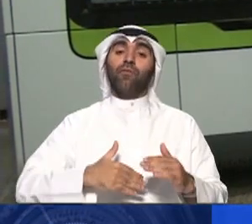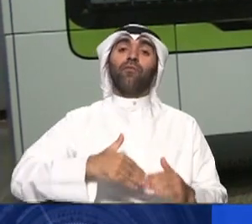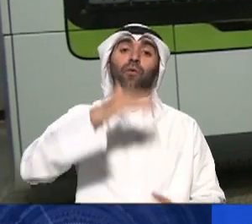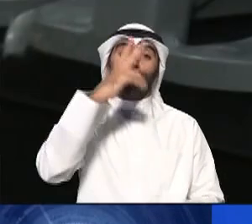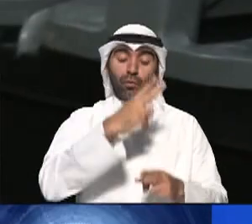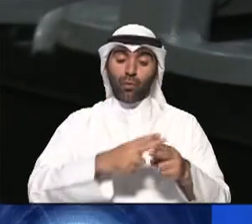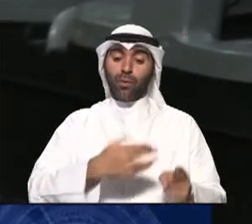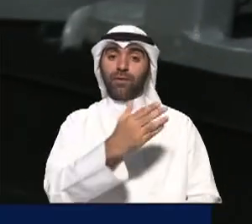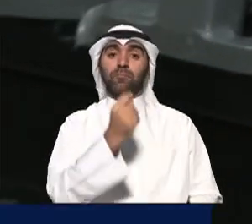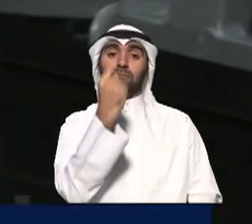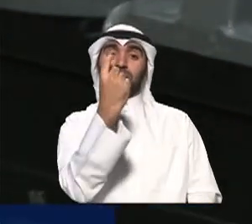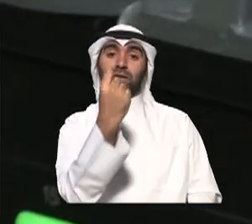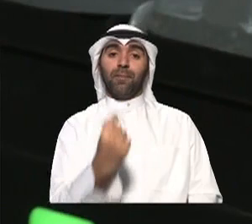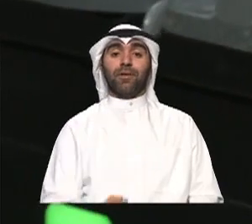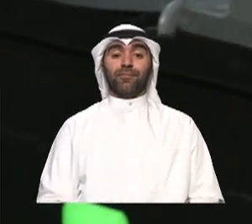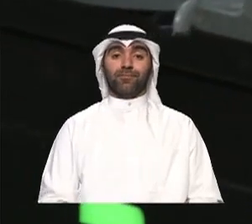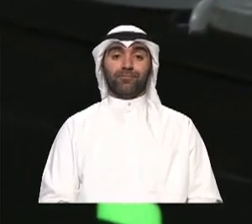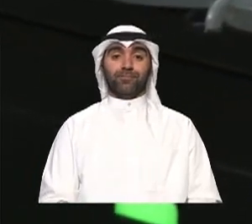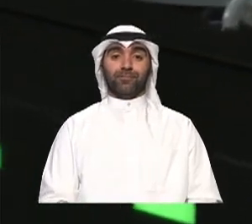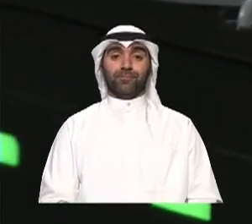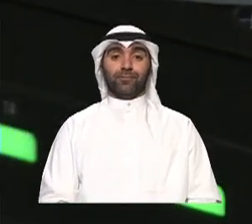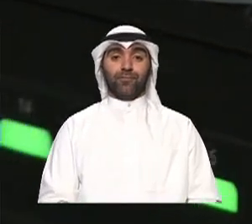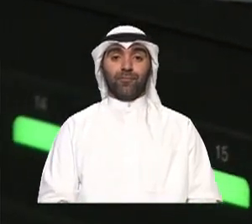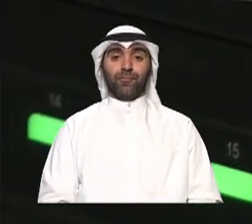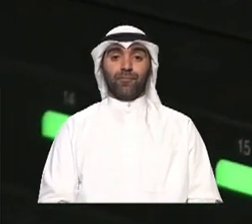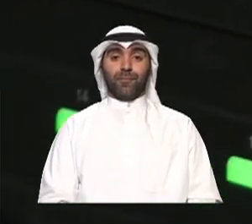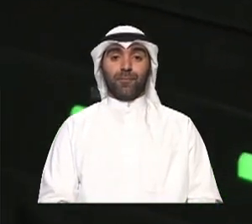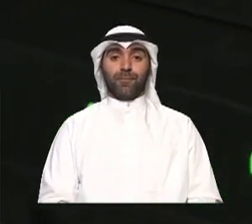المرجعية الخارجية. لما أبو علاوي، تلفزيون دولة الكويت.